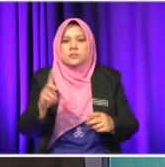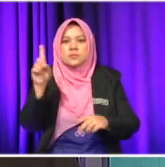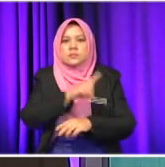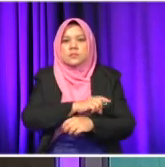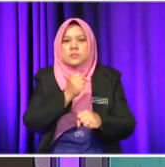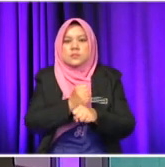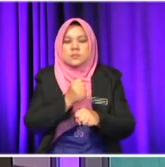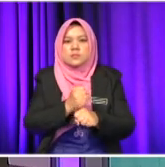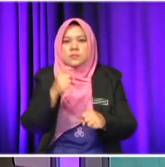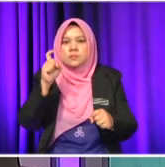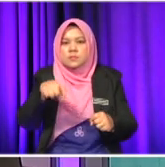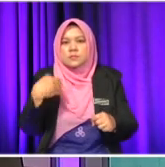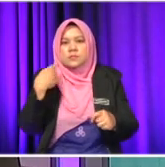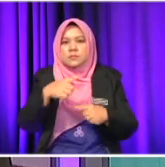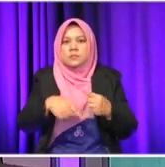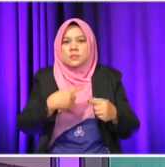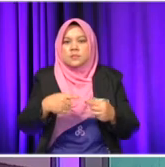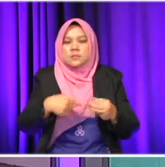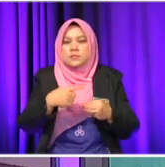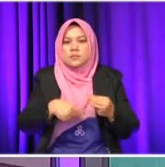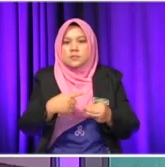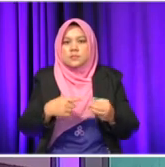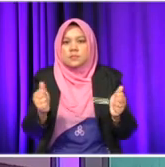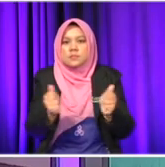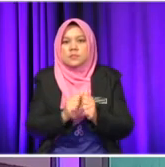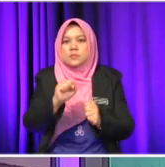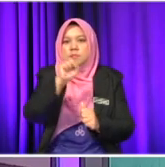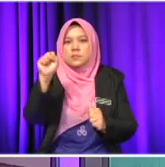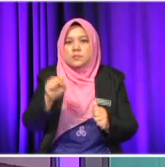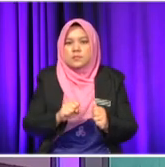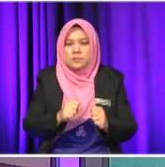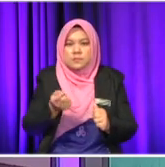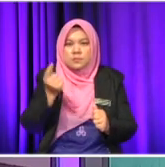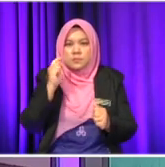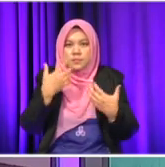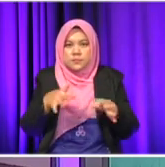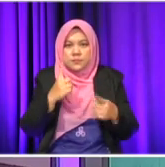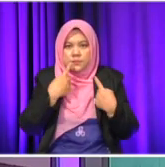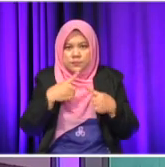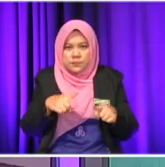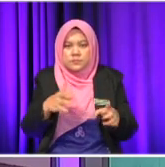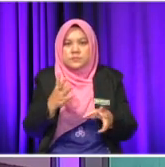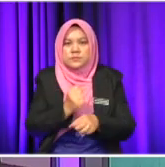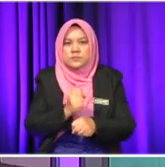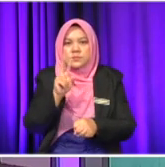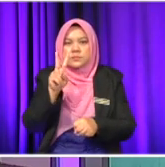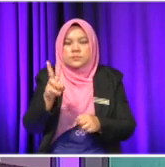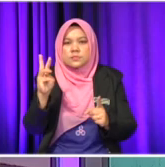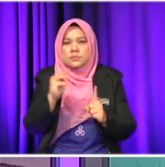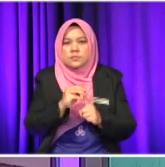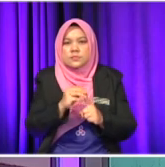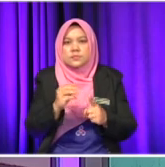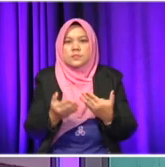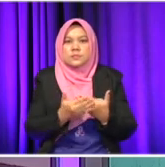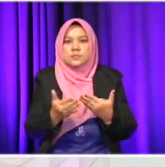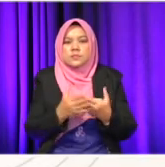ada kaitan dengan soal lainnya Oke Yang tadi kita dari Jawa Oke kita dapat 2 markadah senang-senang